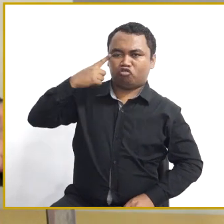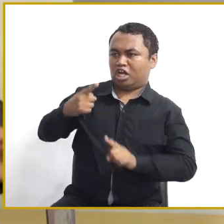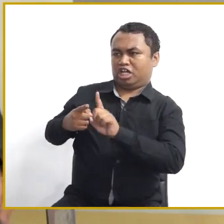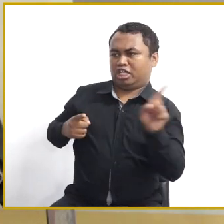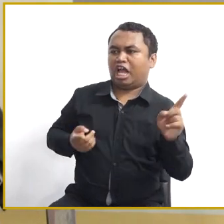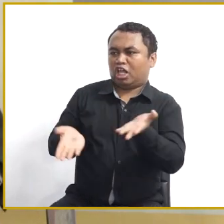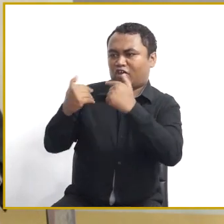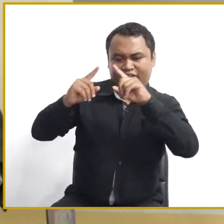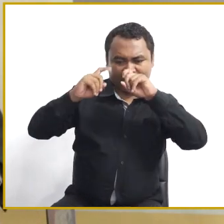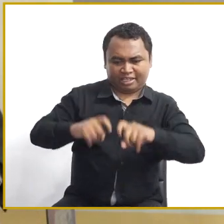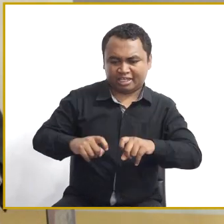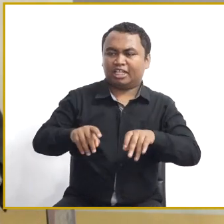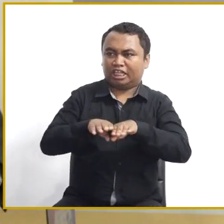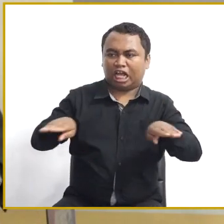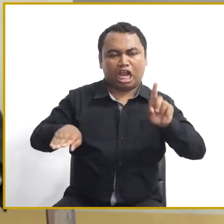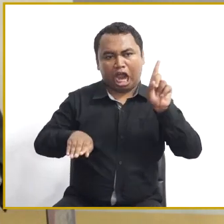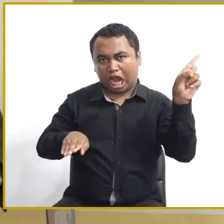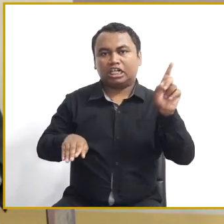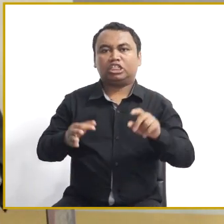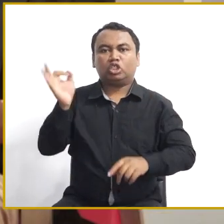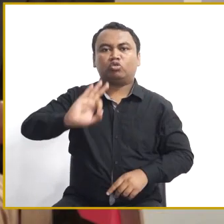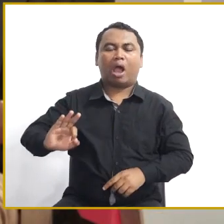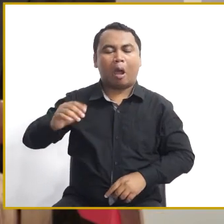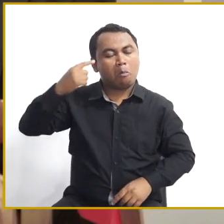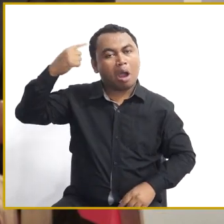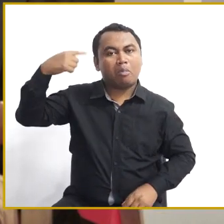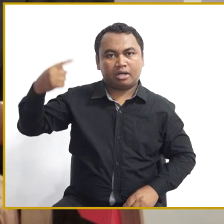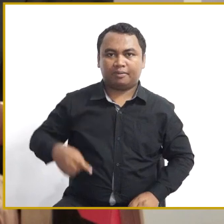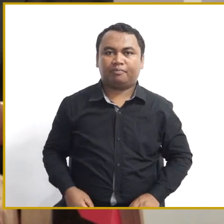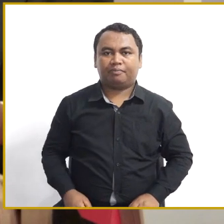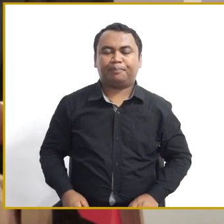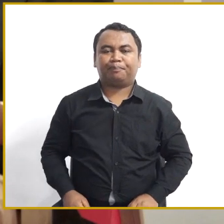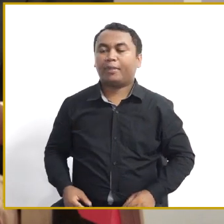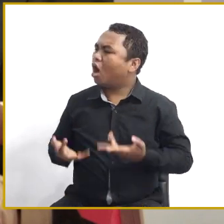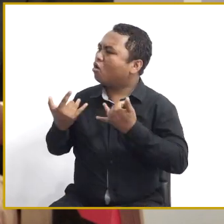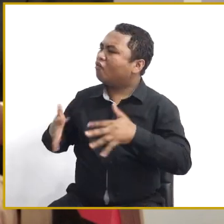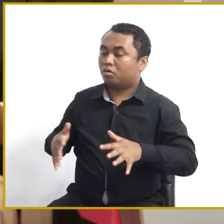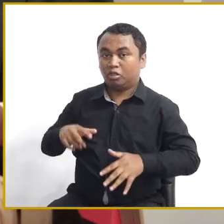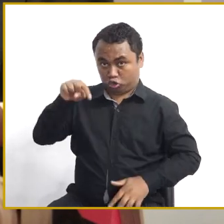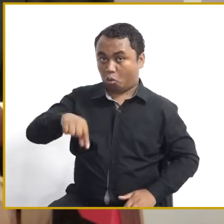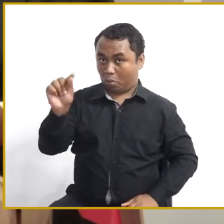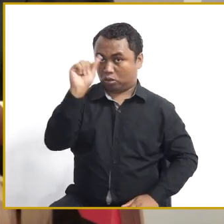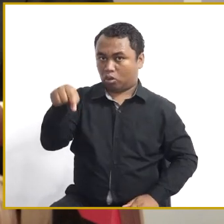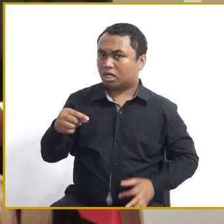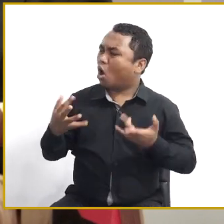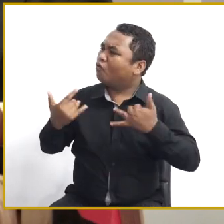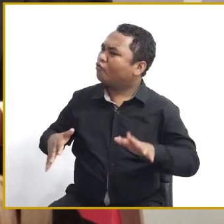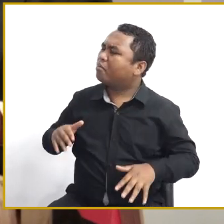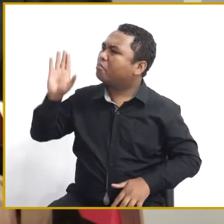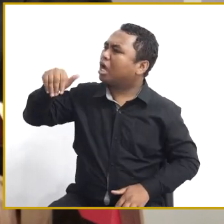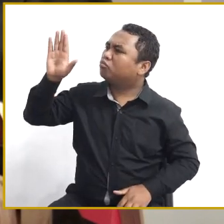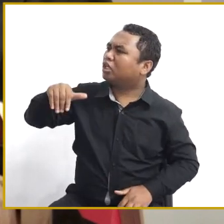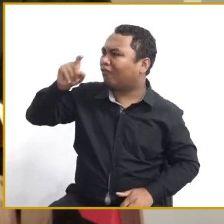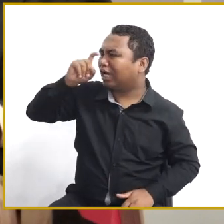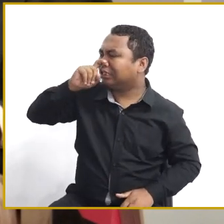anao no mandeha mitrangana any Soamamanana. Ahoana fomba fiantsonan'ireo mpampiasa vola vahiny avy any ivelany ndray satsika dia olon'olompona vitatena eto izy raha ohatra